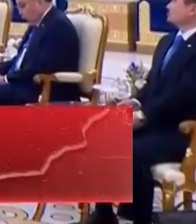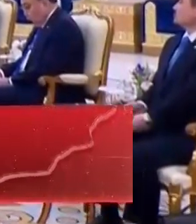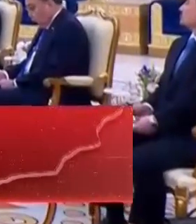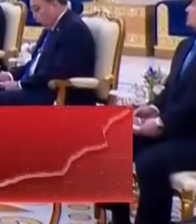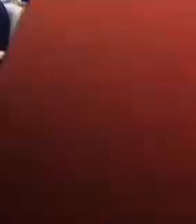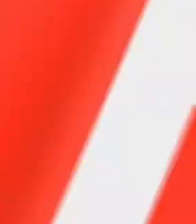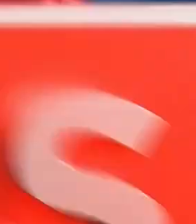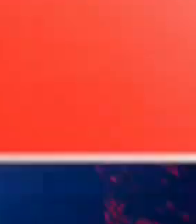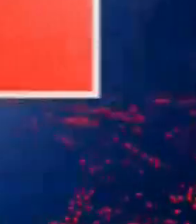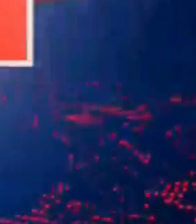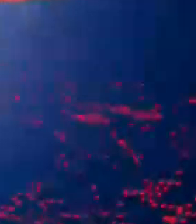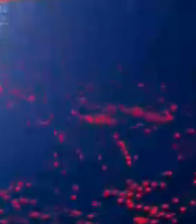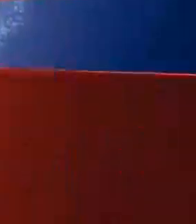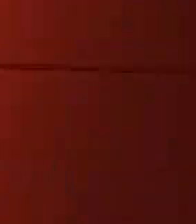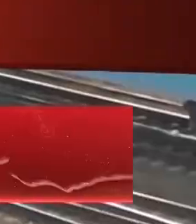двух государств?